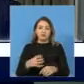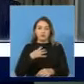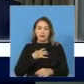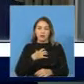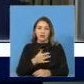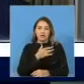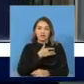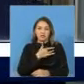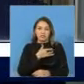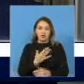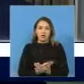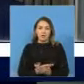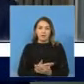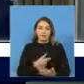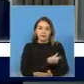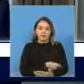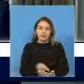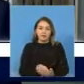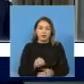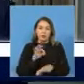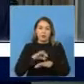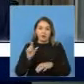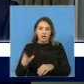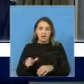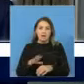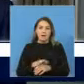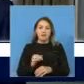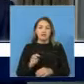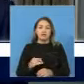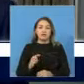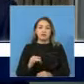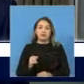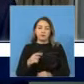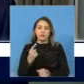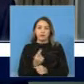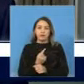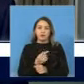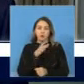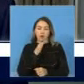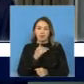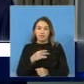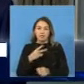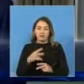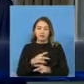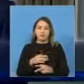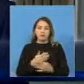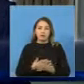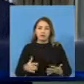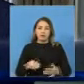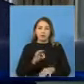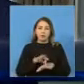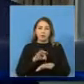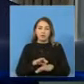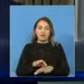кардиология саласындағы жүрек қан тамырлар патологиясы бар аурулардағы коморбидтік жағдай дегеніміз, яғни бір уақытта дамитын бірнеше созылмалы